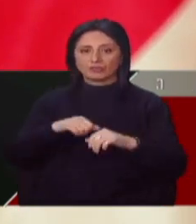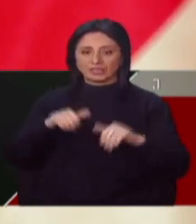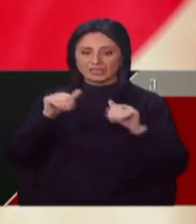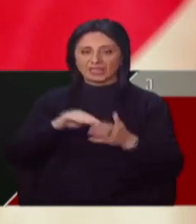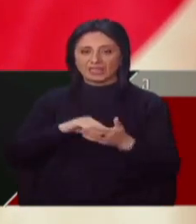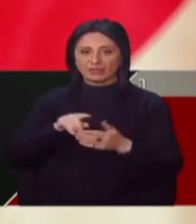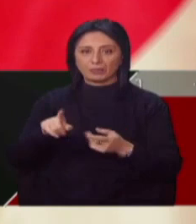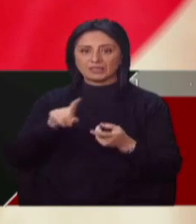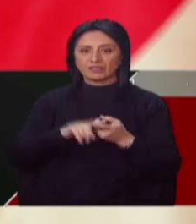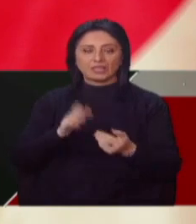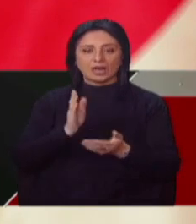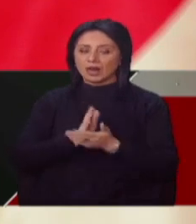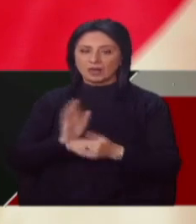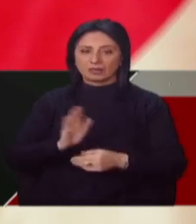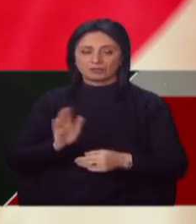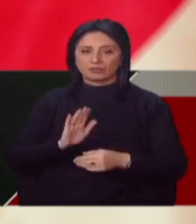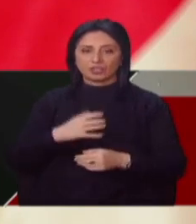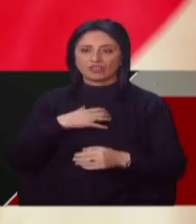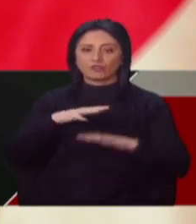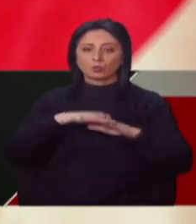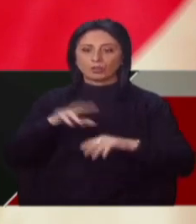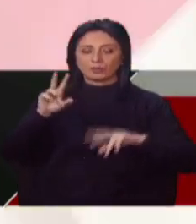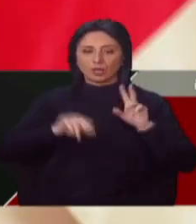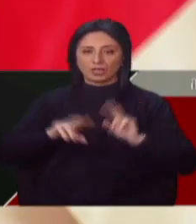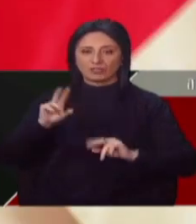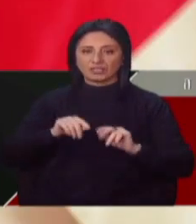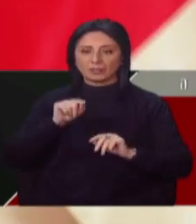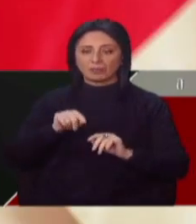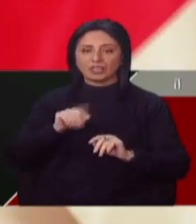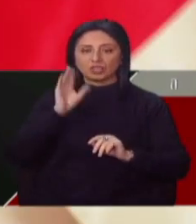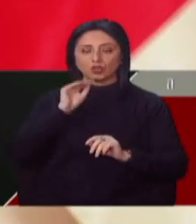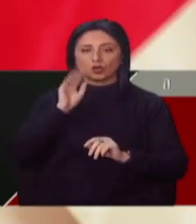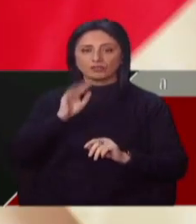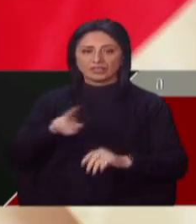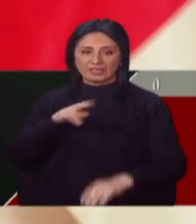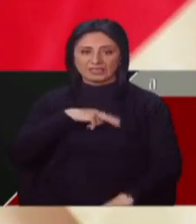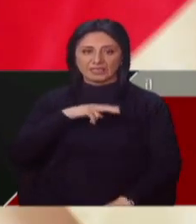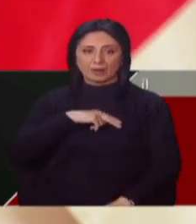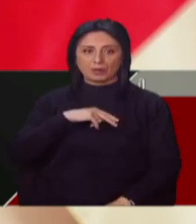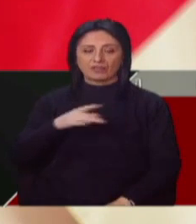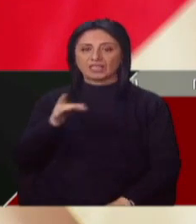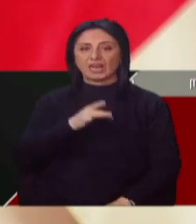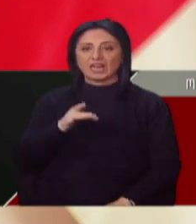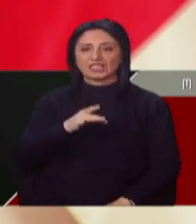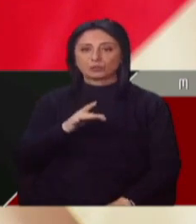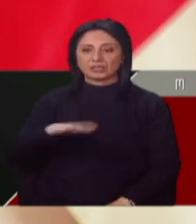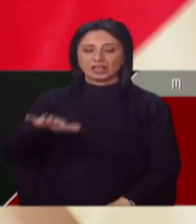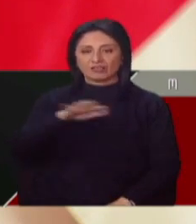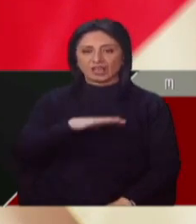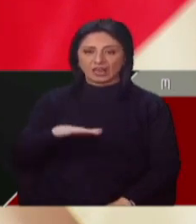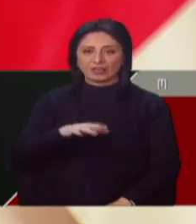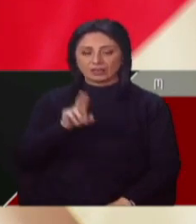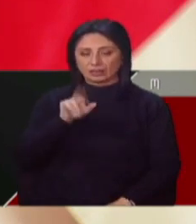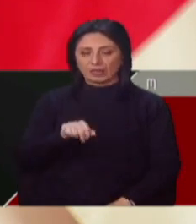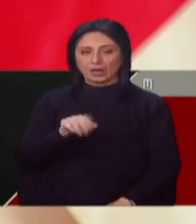დასკვნები, რომელიც ამას ახება, არ არის ფუნდამენტურად გათვალისწინებული. Მაშინ, როდესაც საპარლამენტო რესპუბლიკა